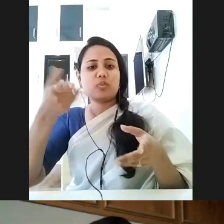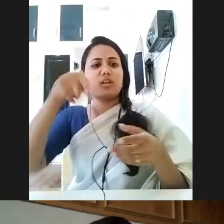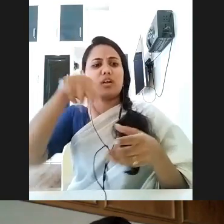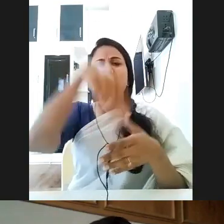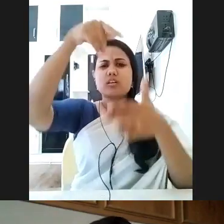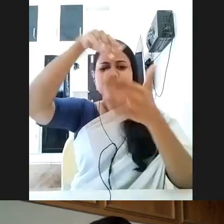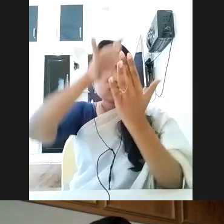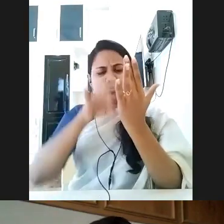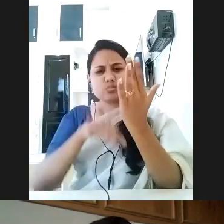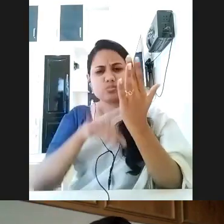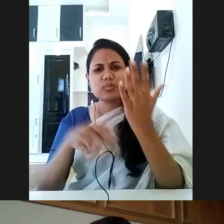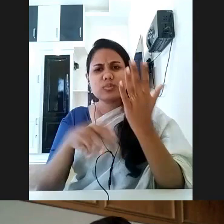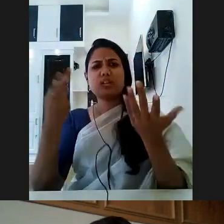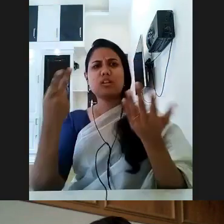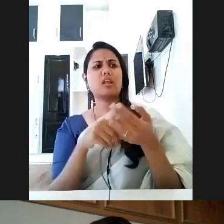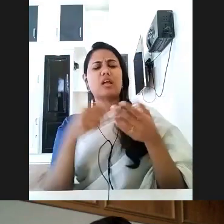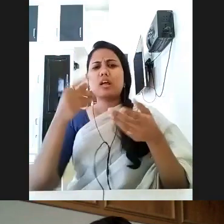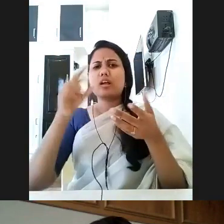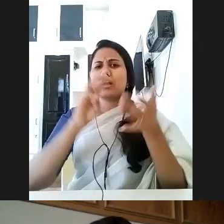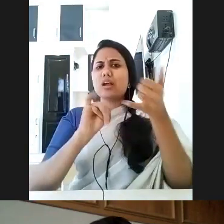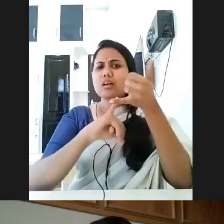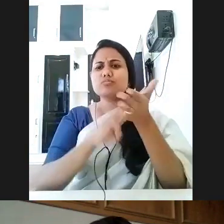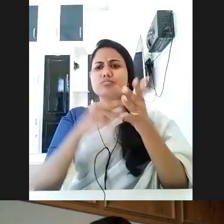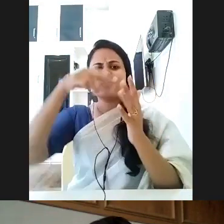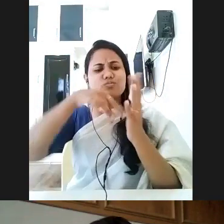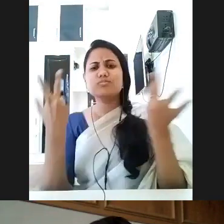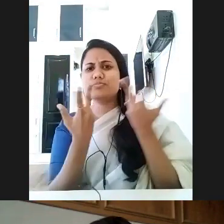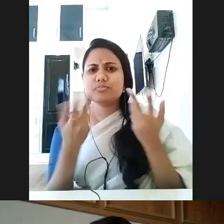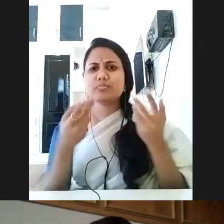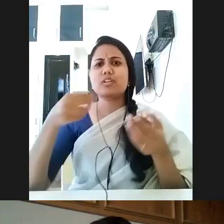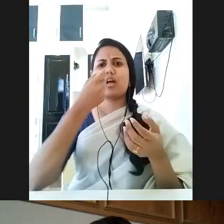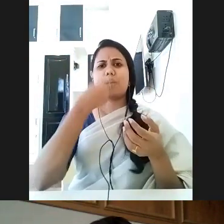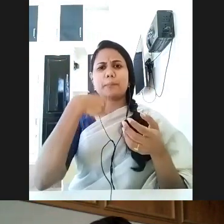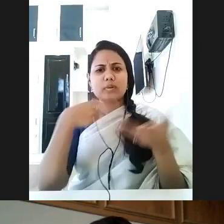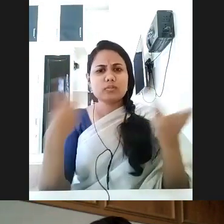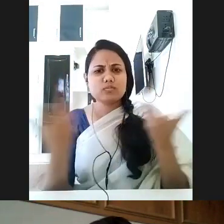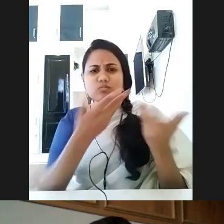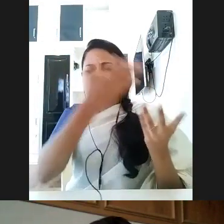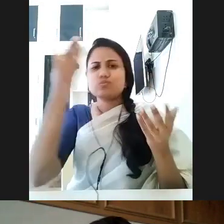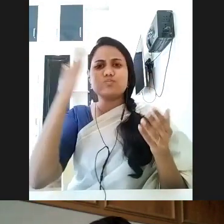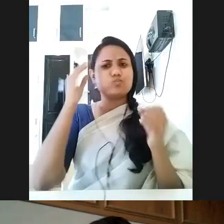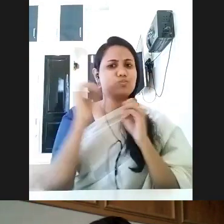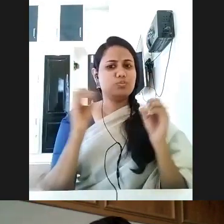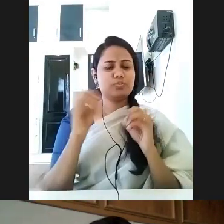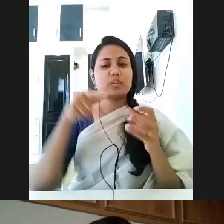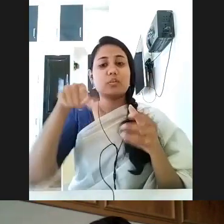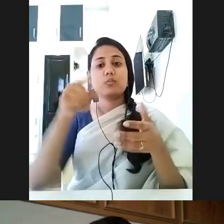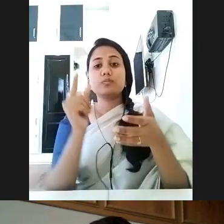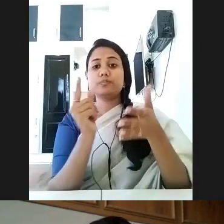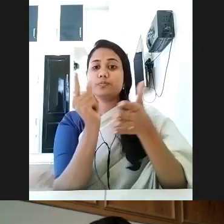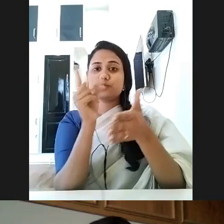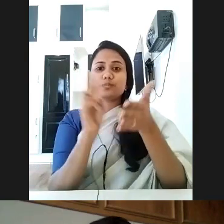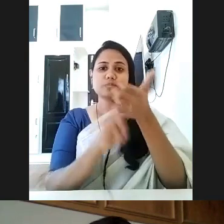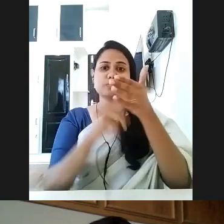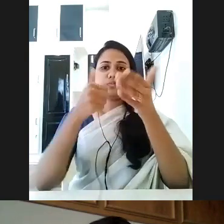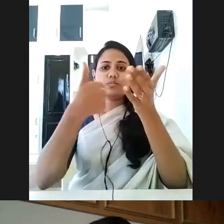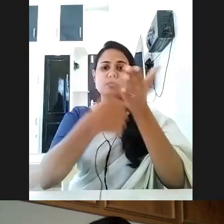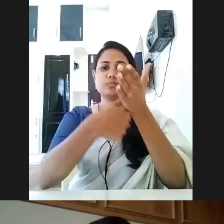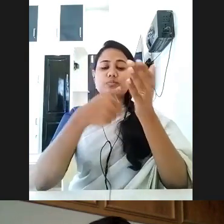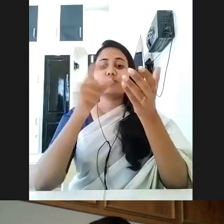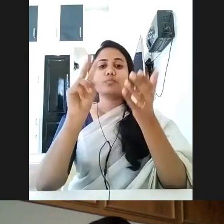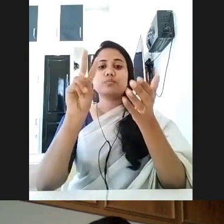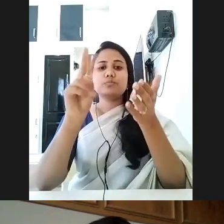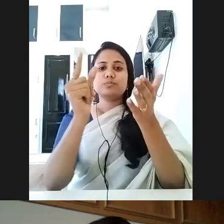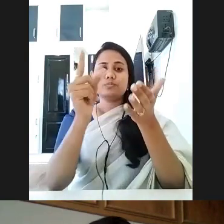അറിവില്ലാത്ത ഒരുപാട് ആളുകൾ നമ്മുടെ സമൂഹത്തിലുണ്ട്. മൈൻഡിന്റെ ഉണർവെന്ന പ്രൊജക്ടിന്റെ ഭാഗമായി SMA കുറിച്ചും അതിന്റെ